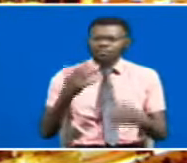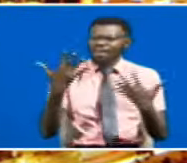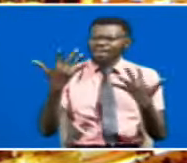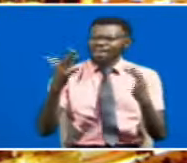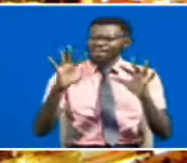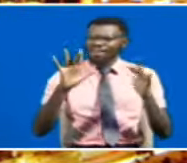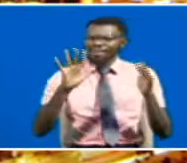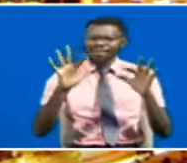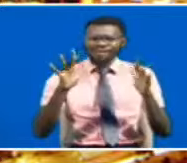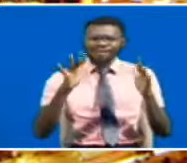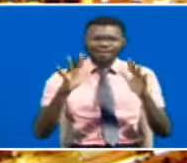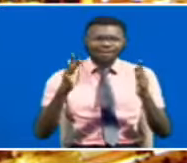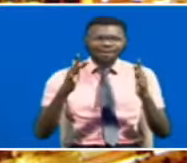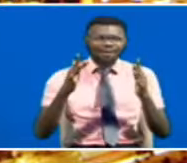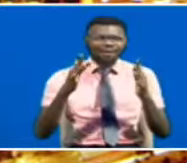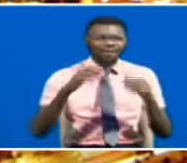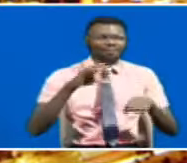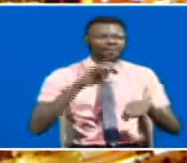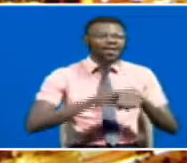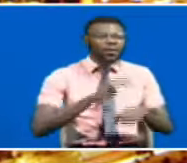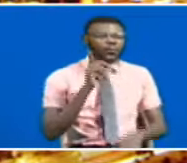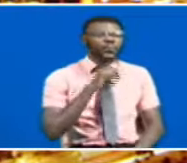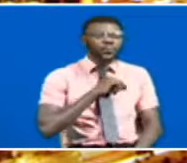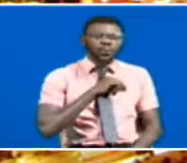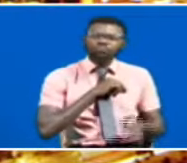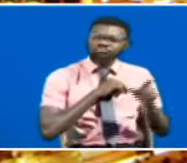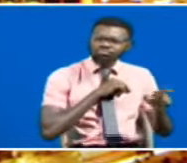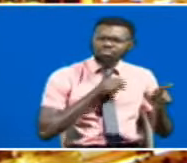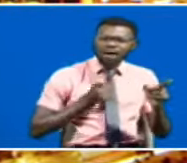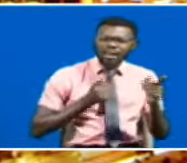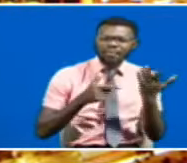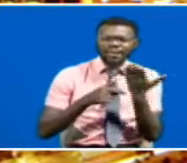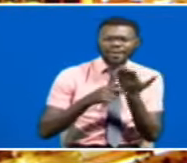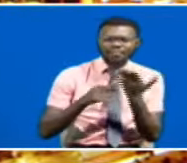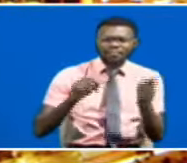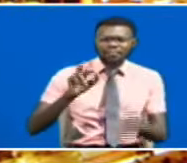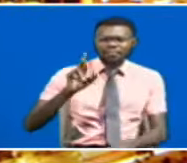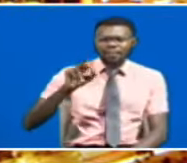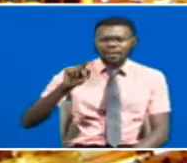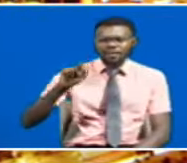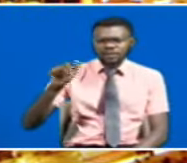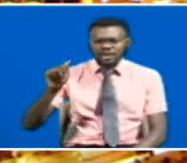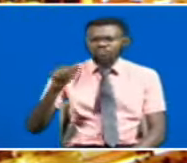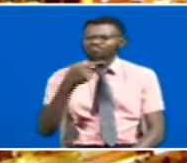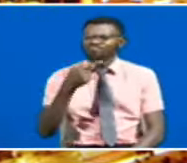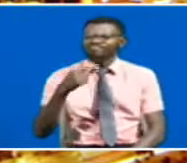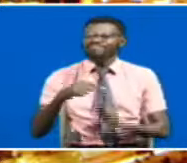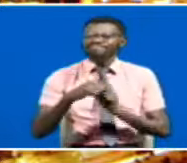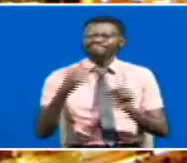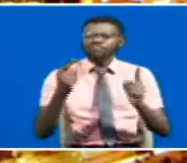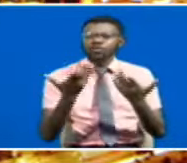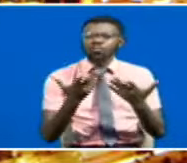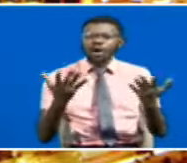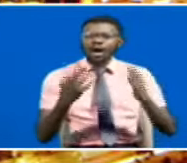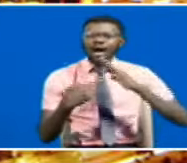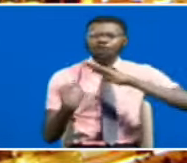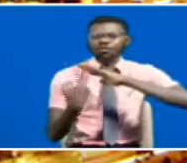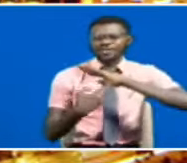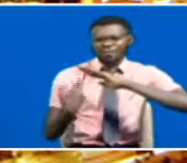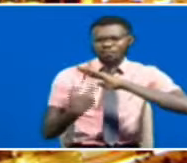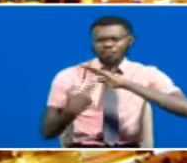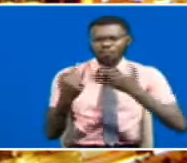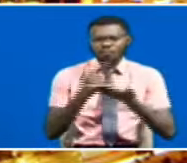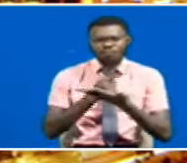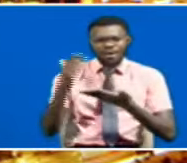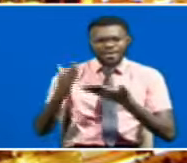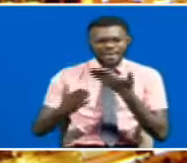ambazo zimeweza kuchukuliwa ni za marehemu Rita Waeni, msichana ambaye aliuawa katika mtaa wa Roysambu kule Kasarani weekend